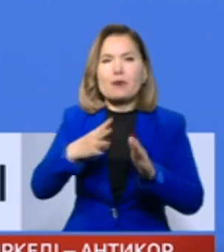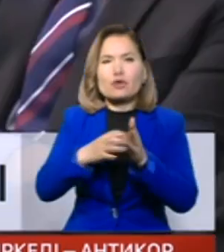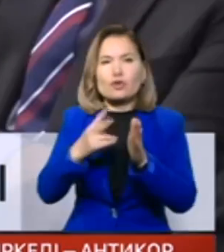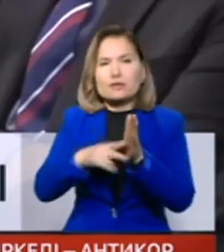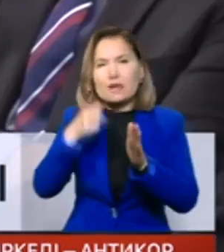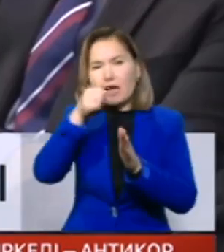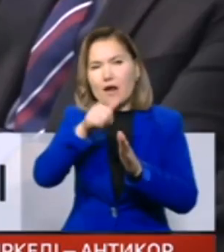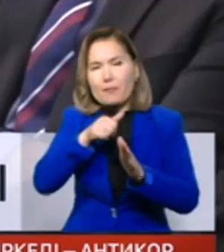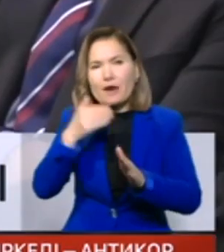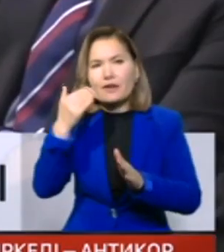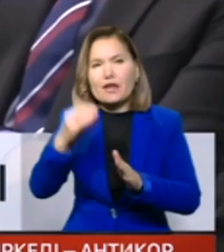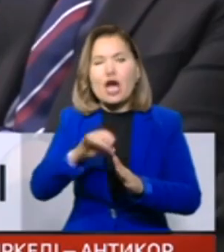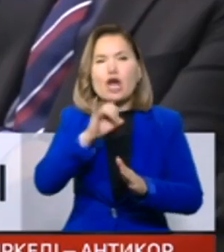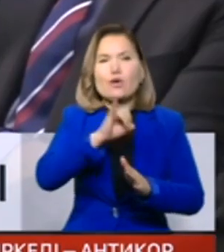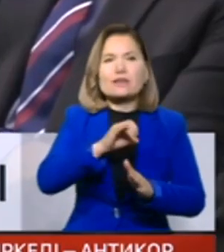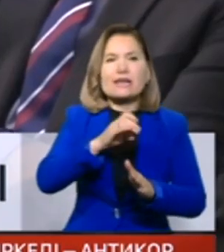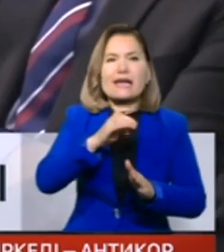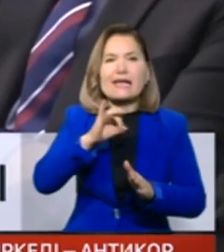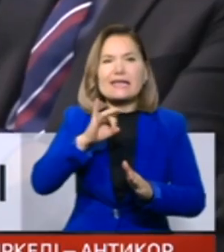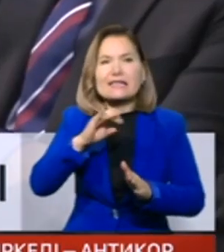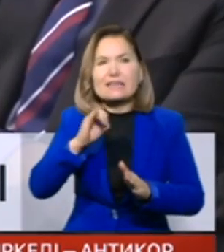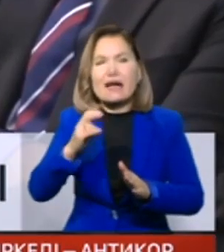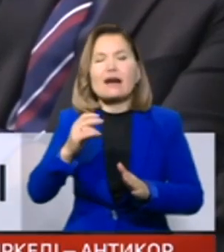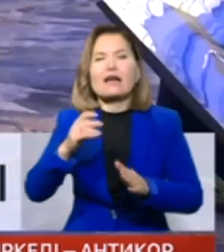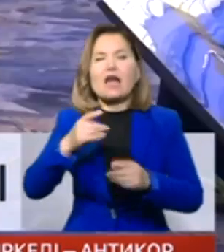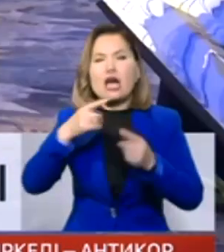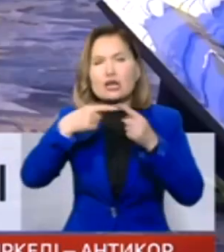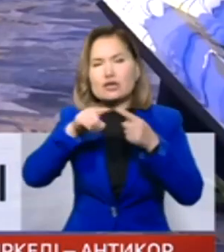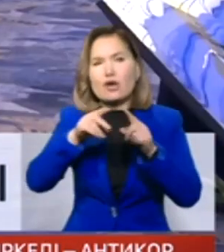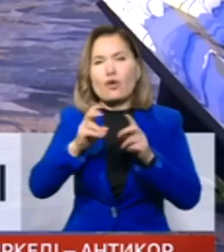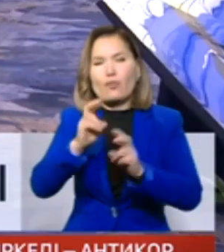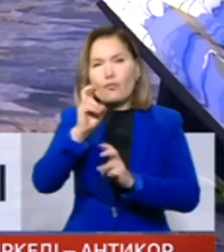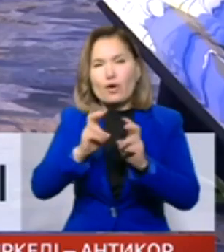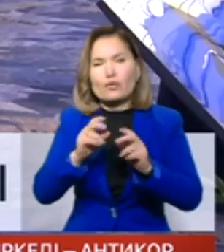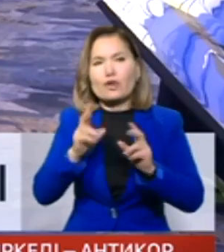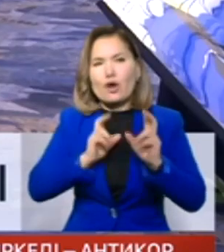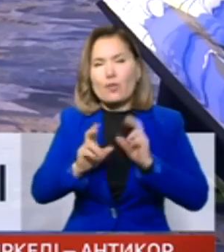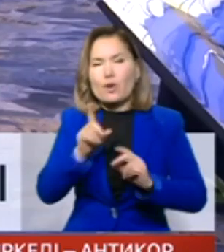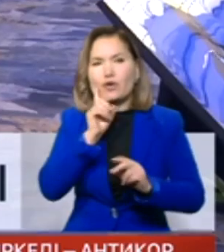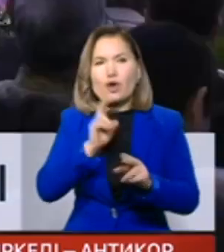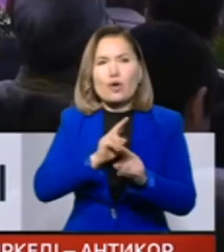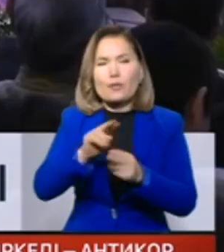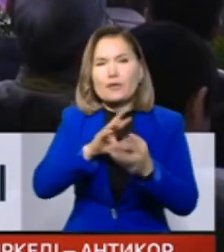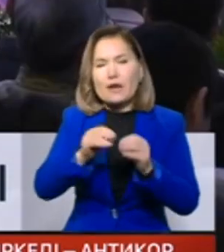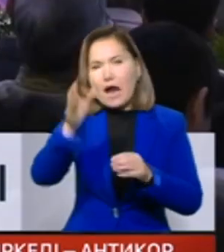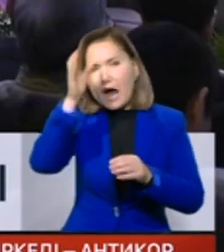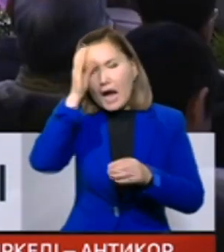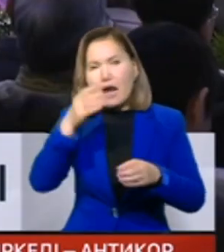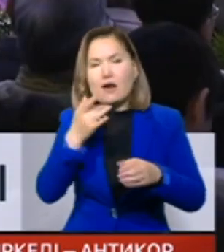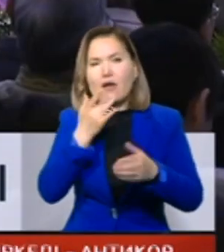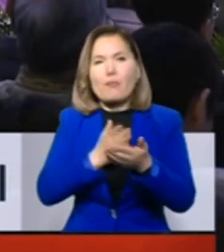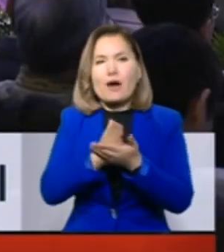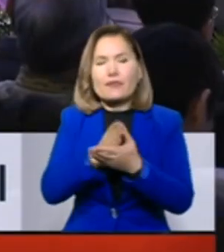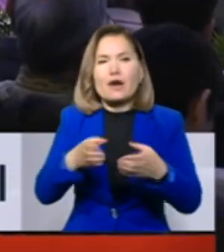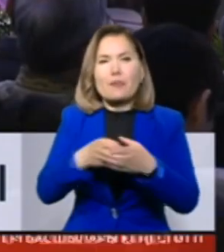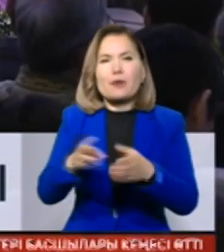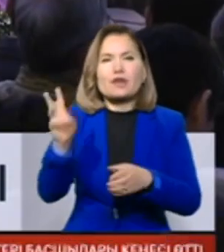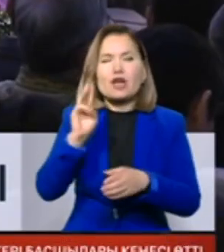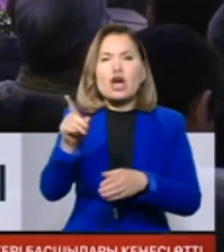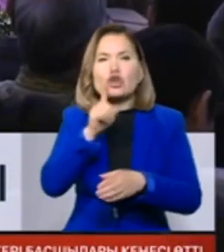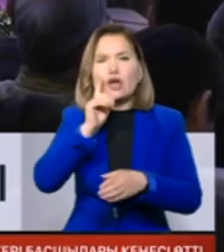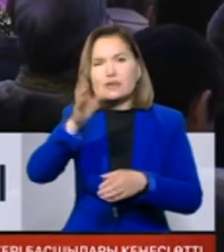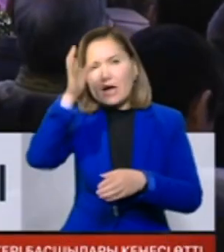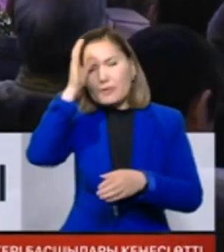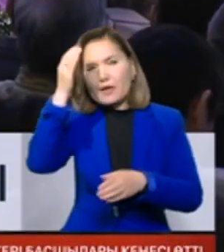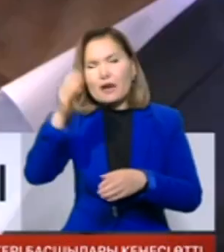бері Юсоф Исхак институты ұйымдастырып келе жатқан Сингапур дәрісі академиялық топтар, саясаткерлер, дипломаттар мен жас ғалымдар